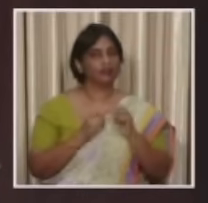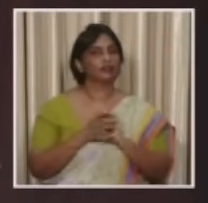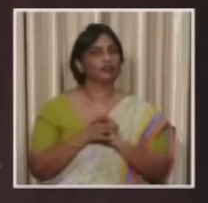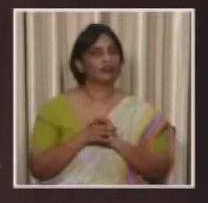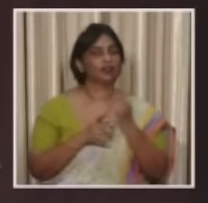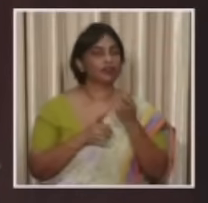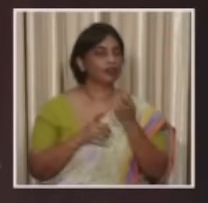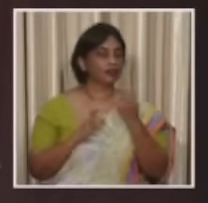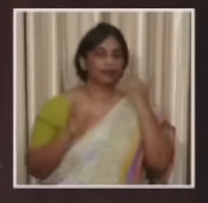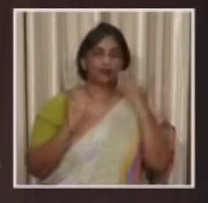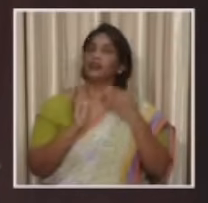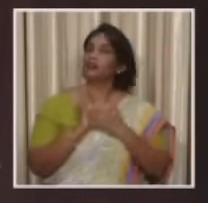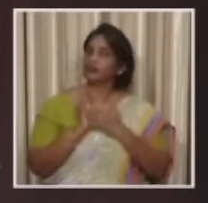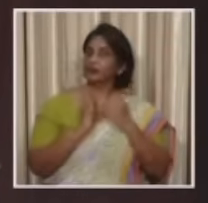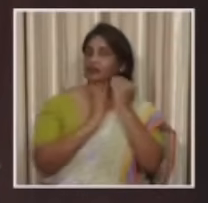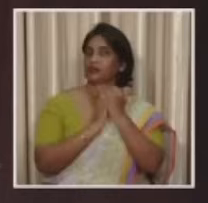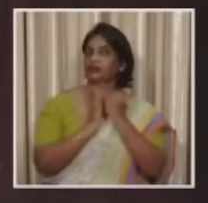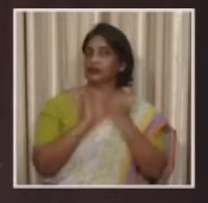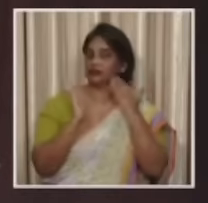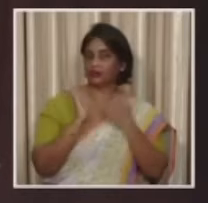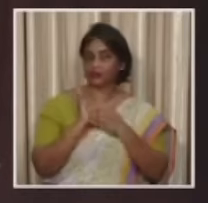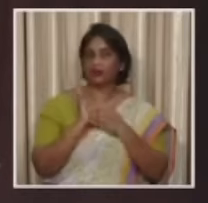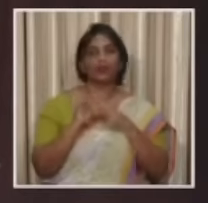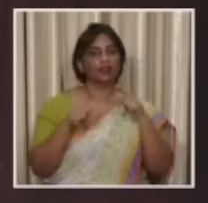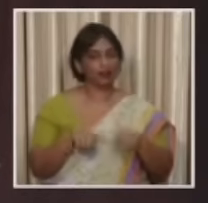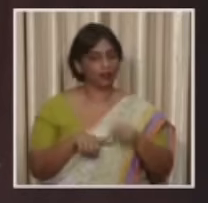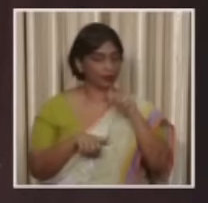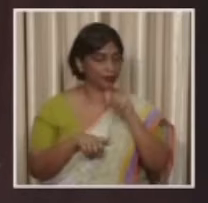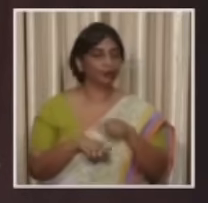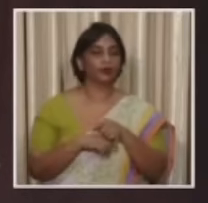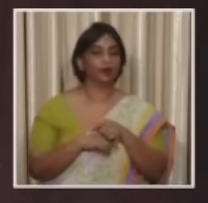මේ ආර්ථික වැඩපිළිවෙල යටතේ ඇත වශයෙන්